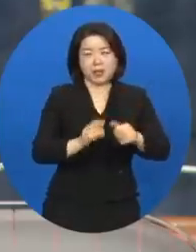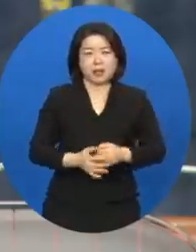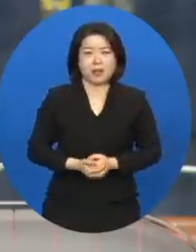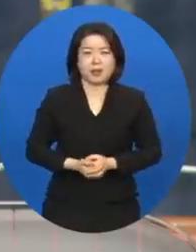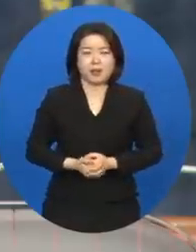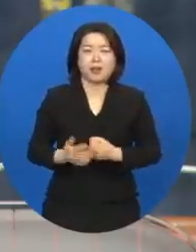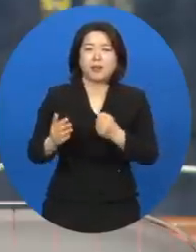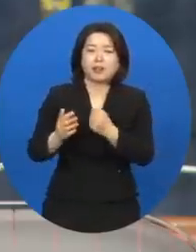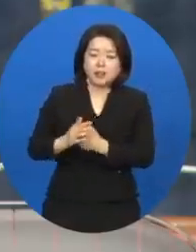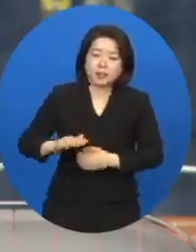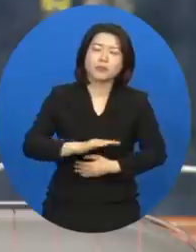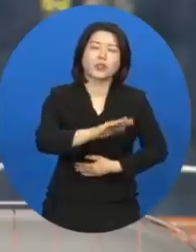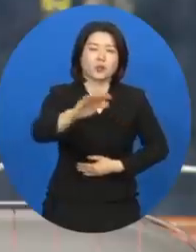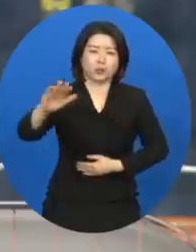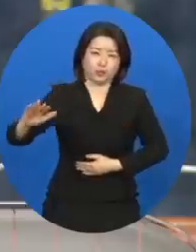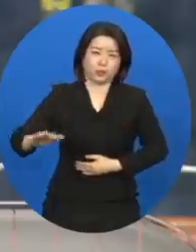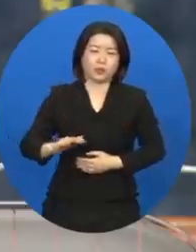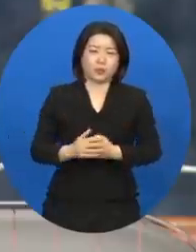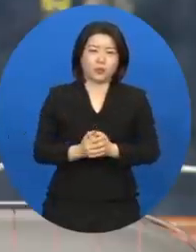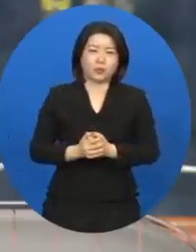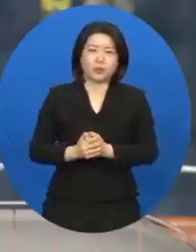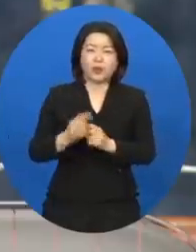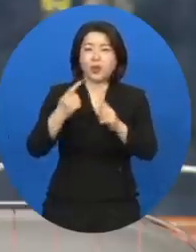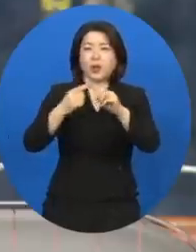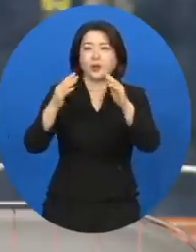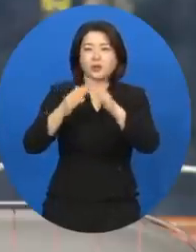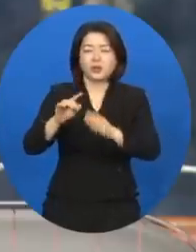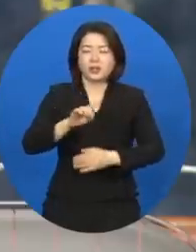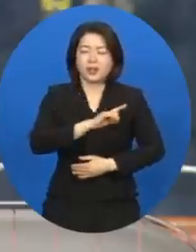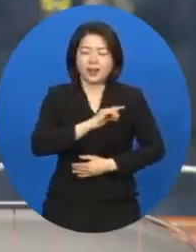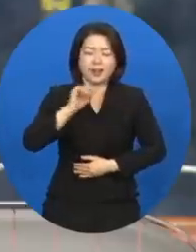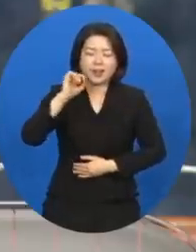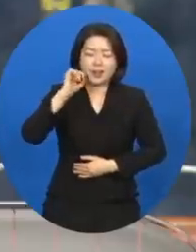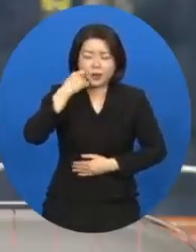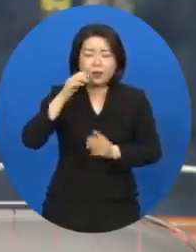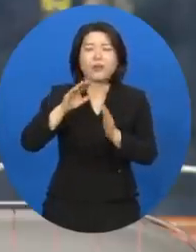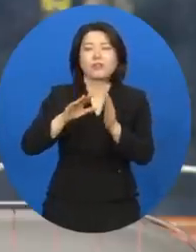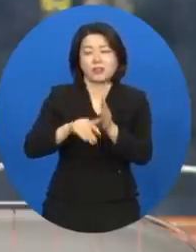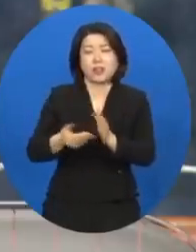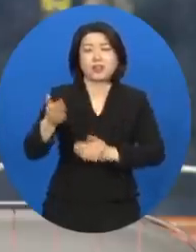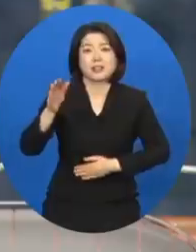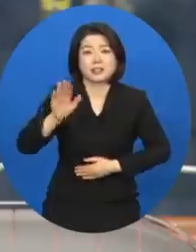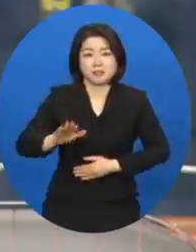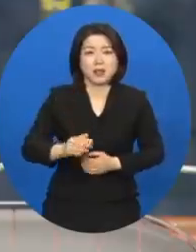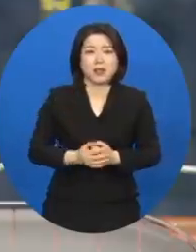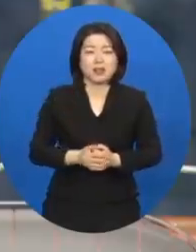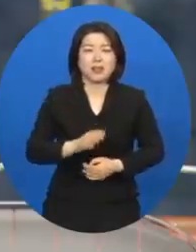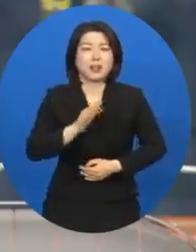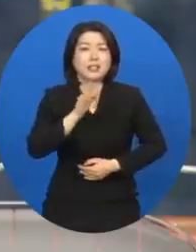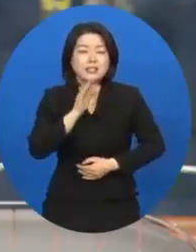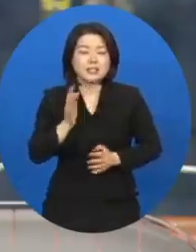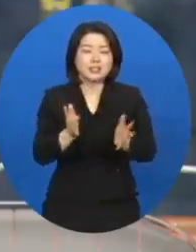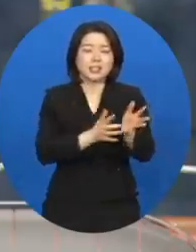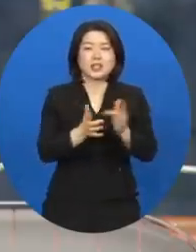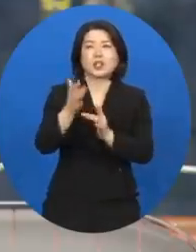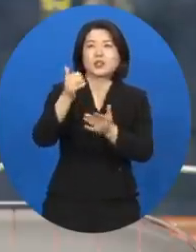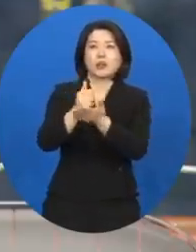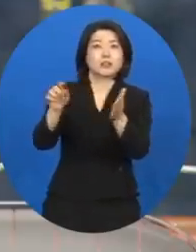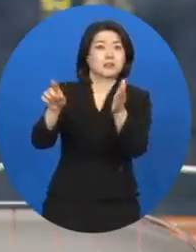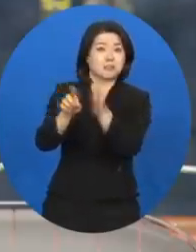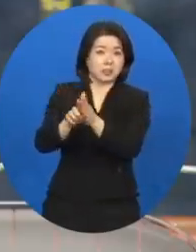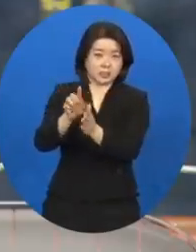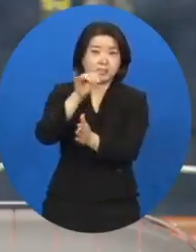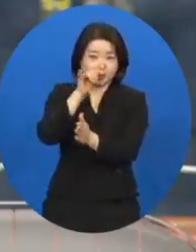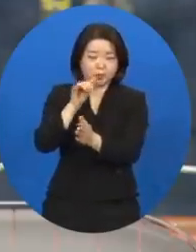그래서 우리도 우리 교회의 가장 어려웠던 시기이지만 진짜 예수님을 믿었고